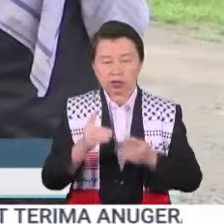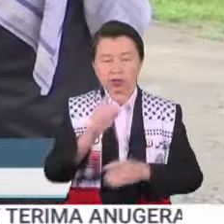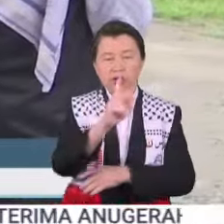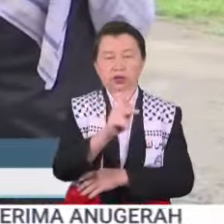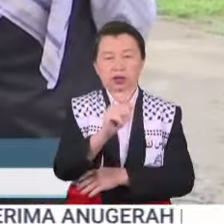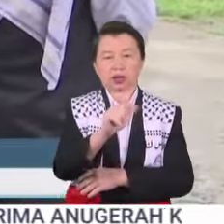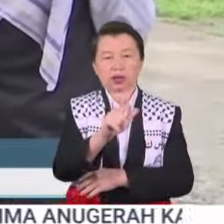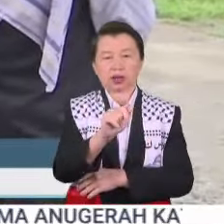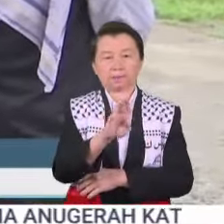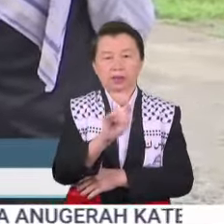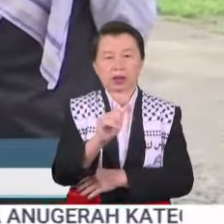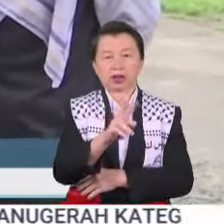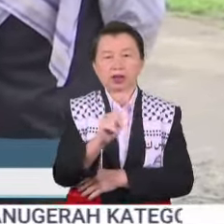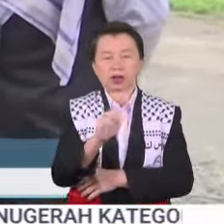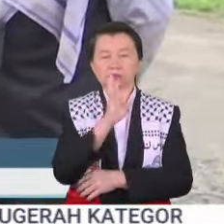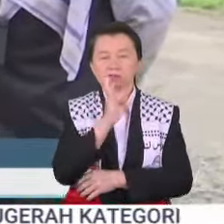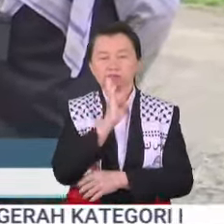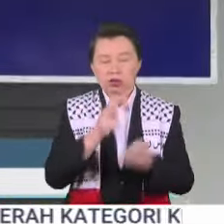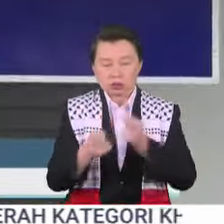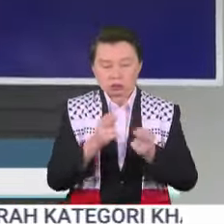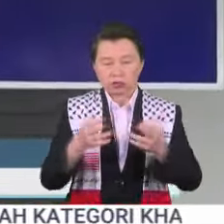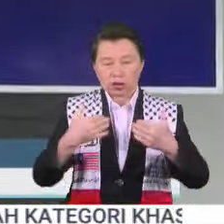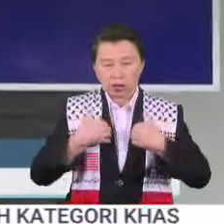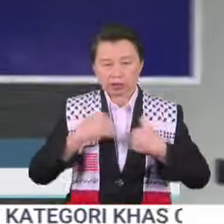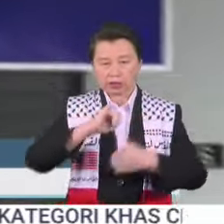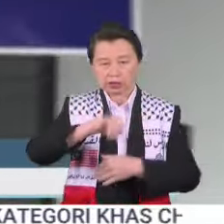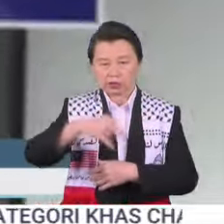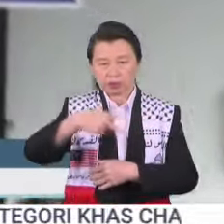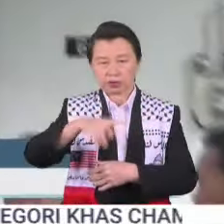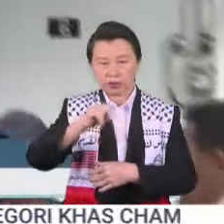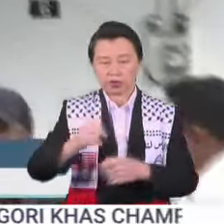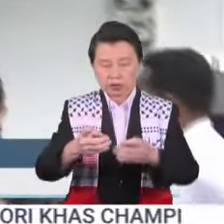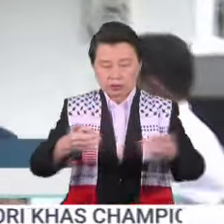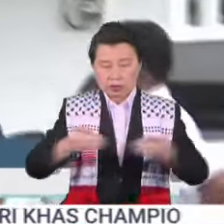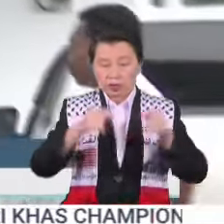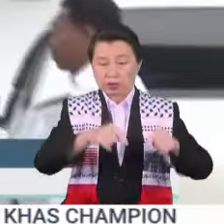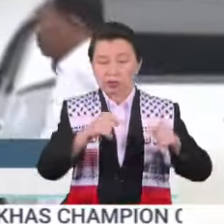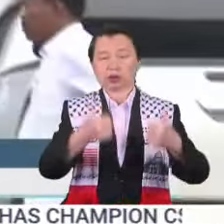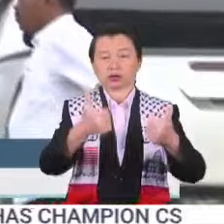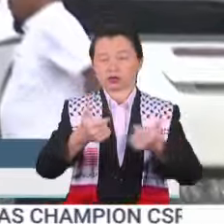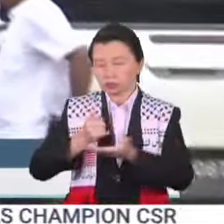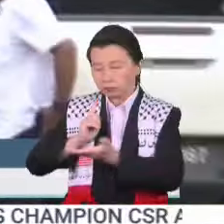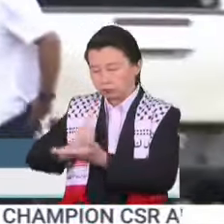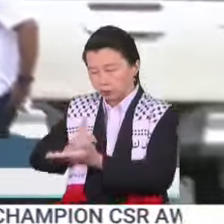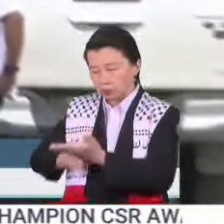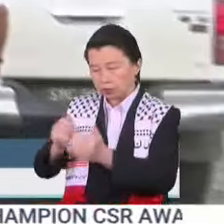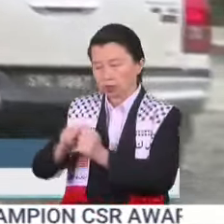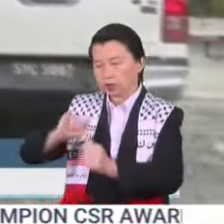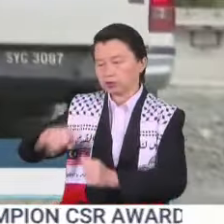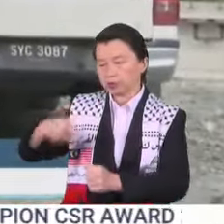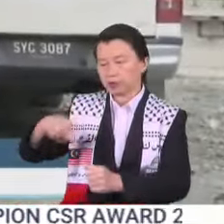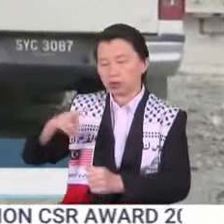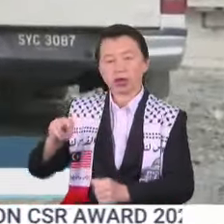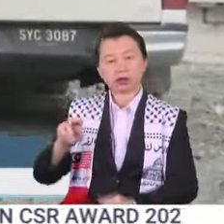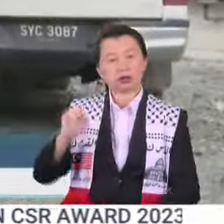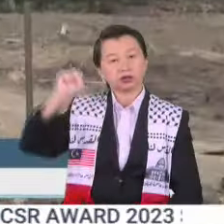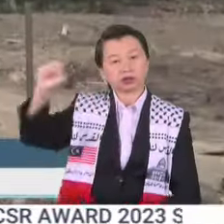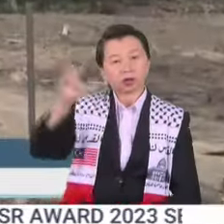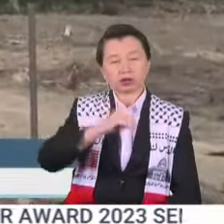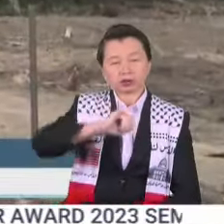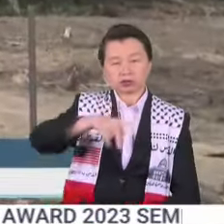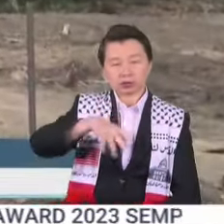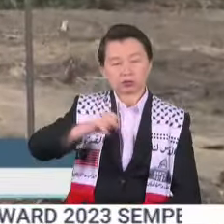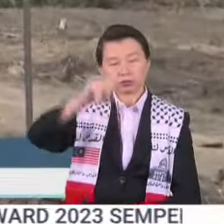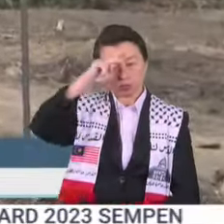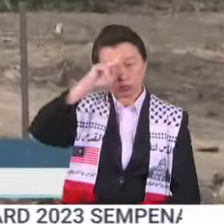Kelabakan Muhammad Ali berkata, usaha mewujudkan JPN di daerah ini adalah hasil perbincangan bersama JPN Sabah dan